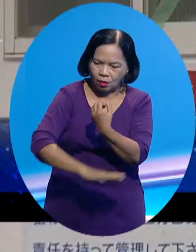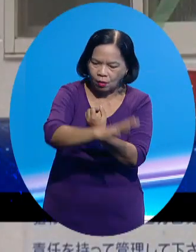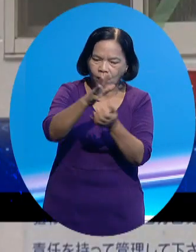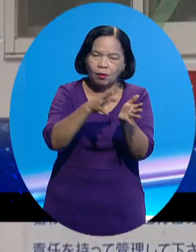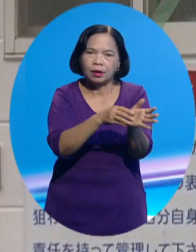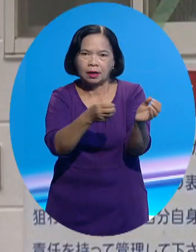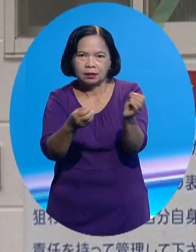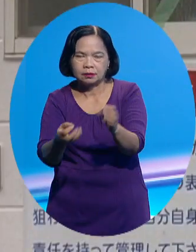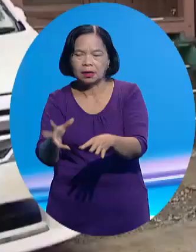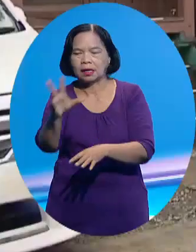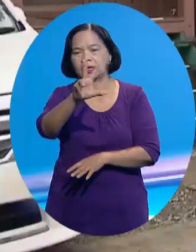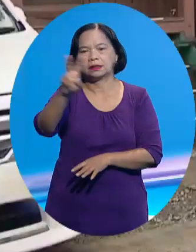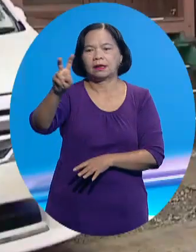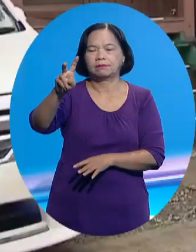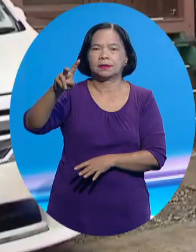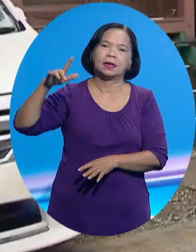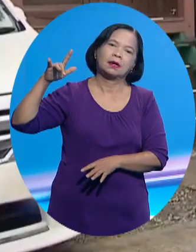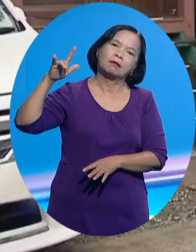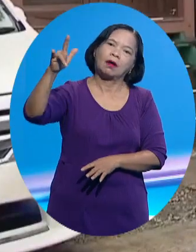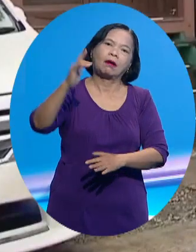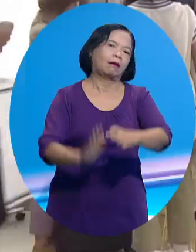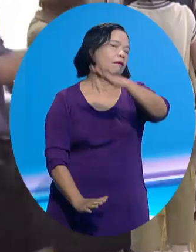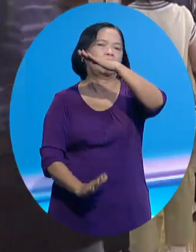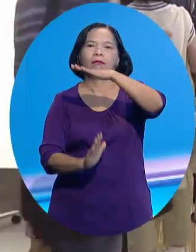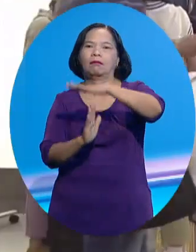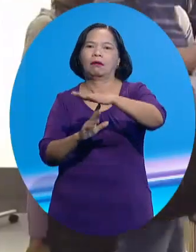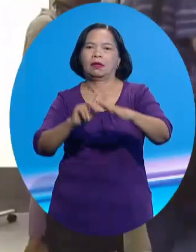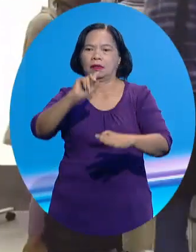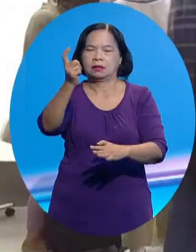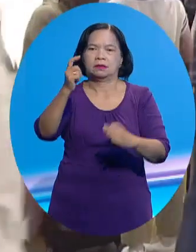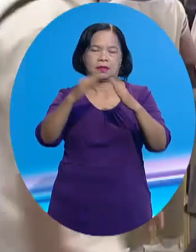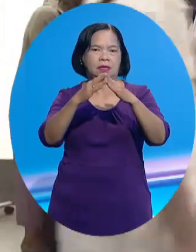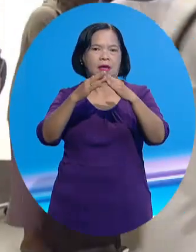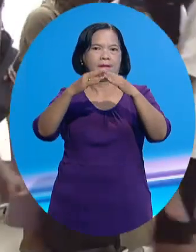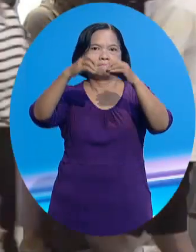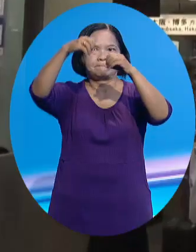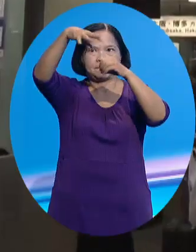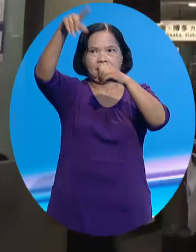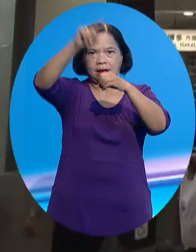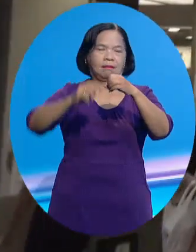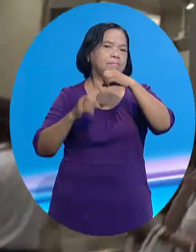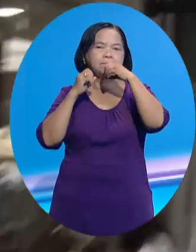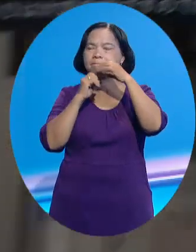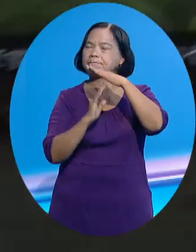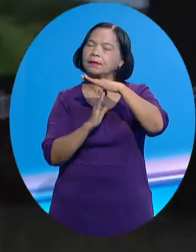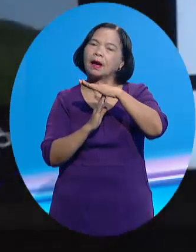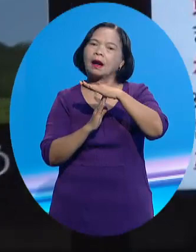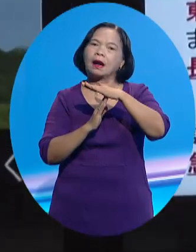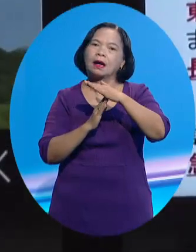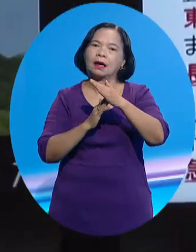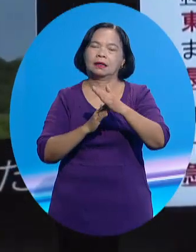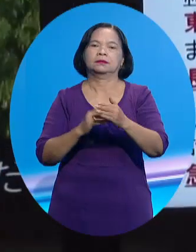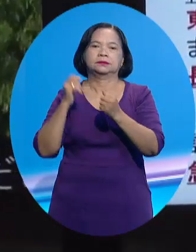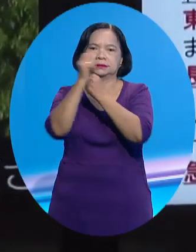đất. Gần 800 chuyến bay nội địa đã bị hủy và 90.000 ngôi nhà mất điện. Tuyến tàu cao tốc Shinkansen giữa Nagoya